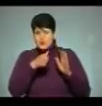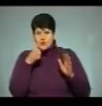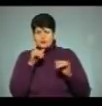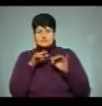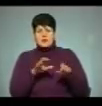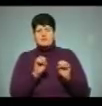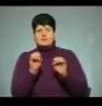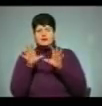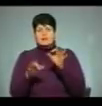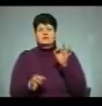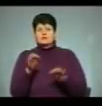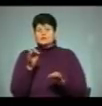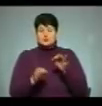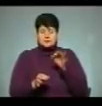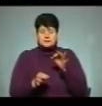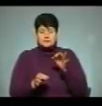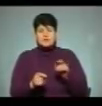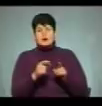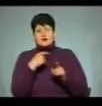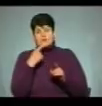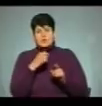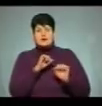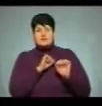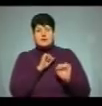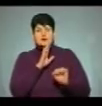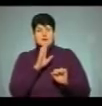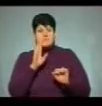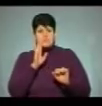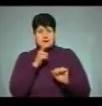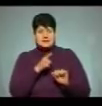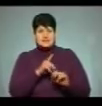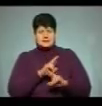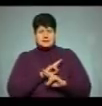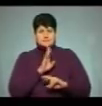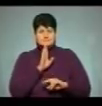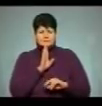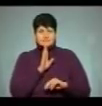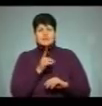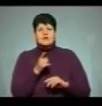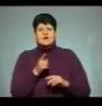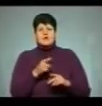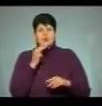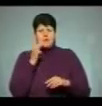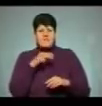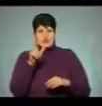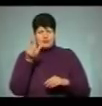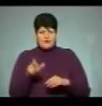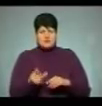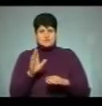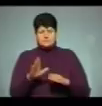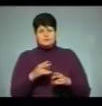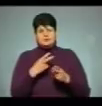справу передали до суду. За словами адвоката матері загиблої Інни Радібової, обвинуваченим загрожує позбавлення волі